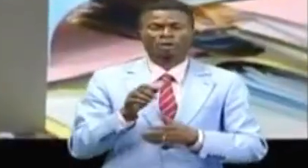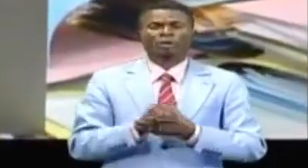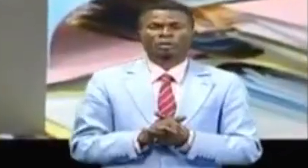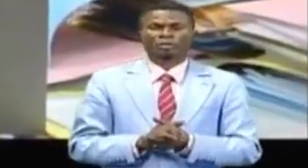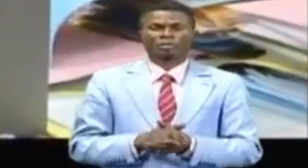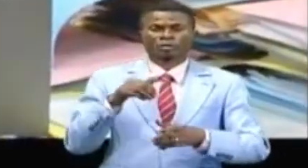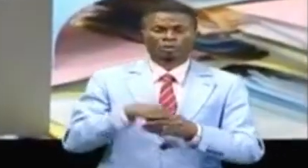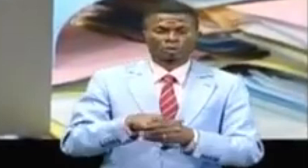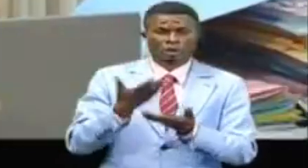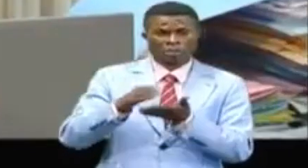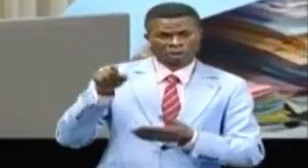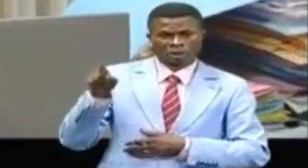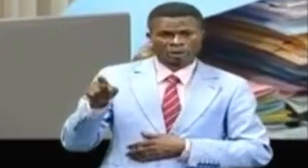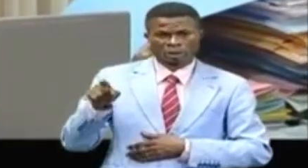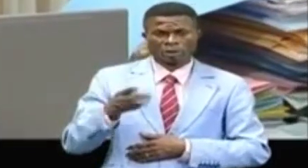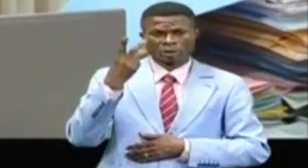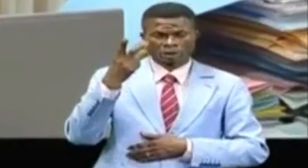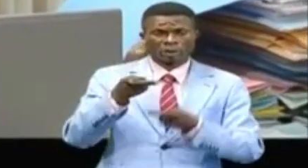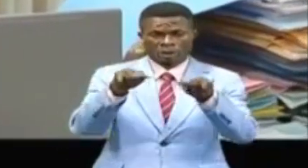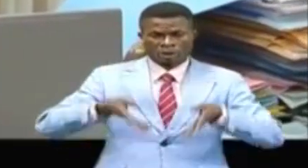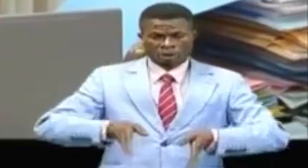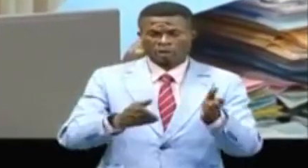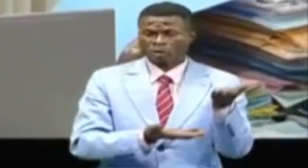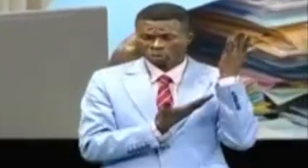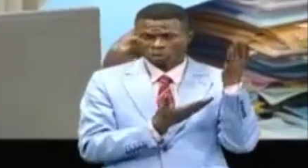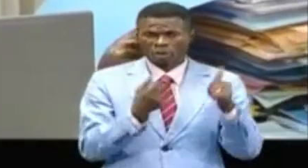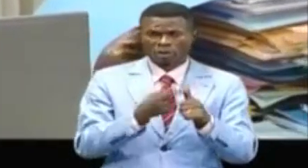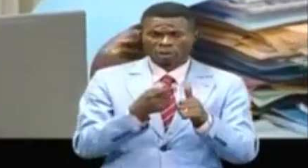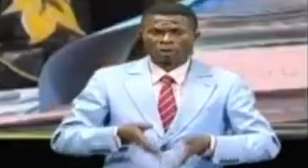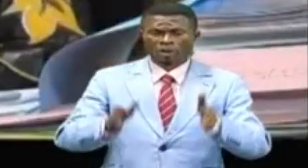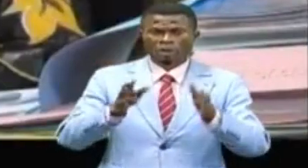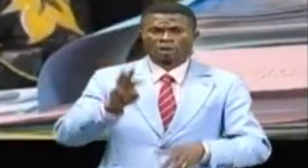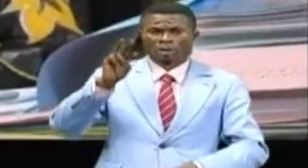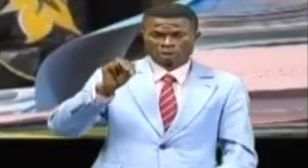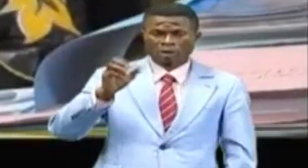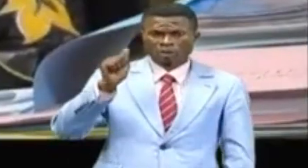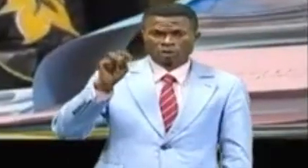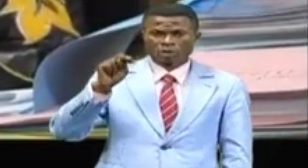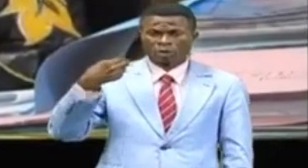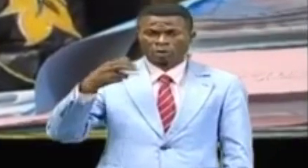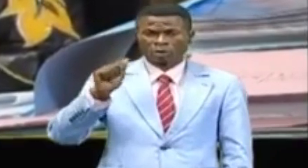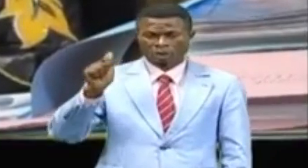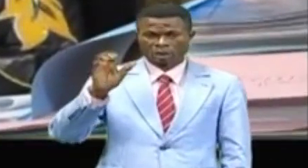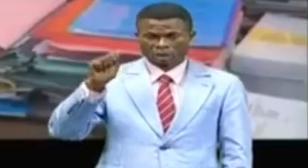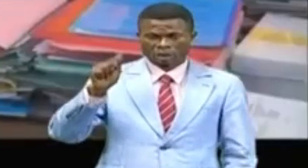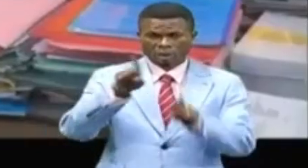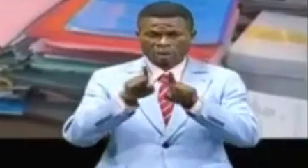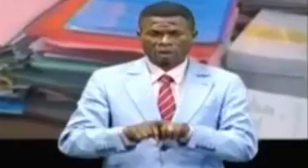Dans cette zone, deux axes principaux, notamment l'axe Mongata-Massambio, Bandundeville, et